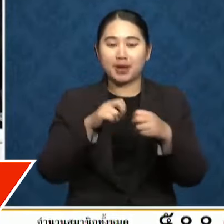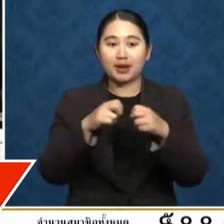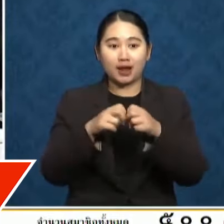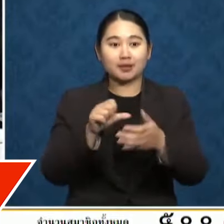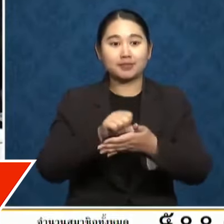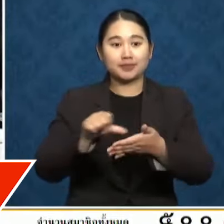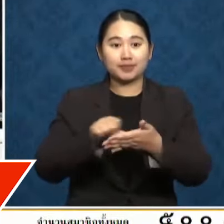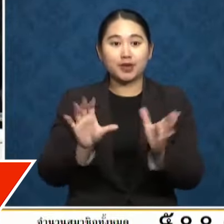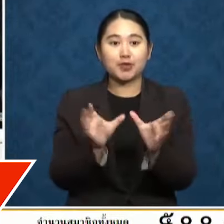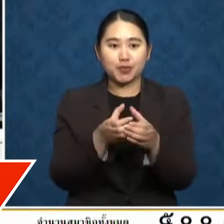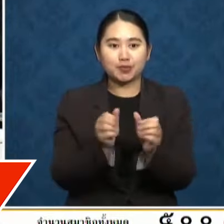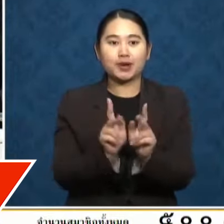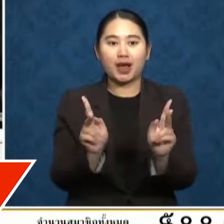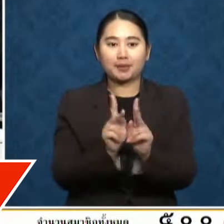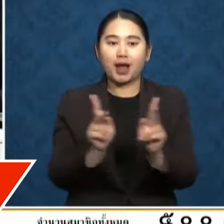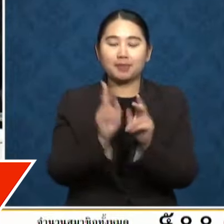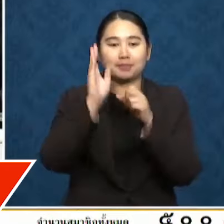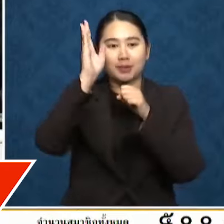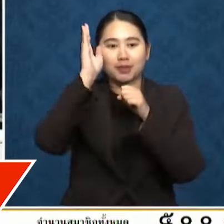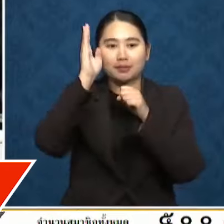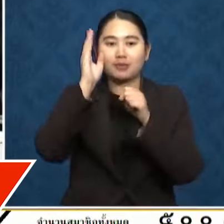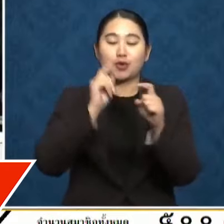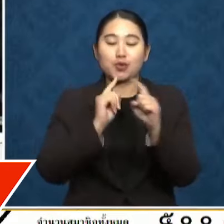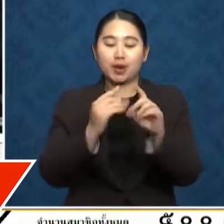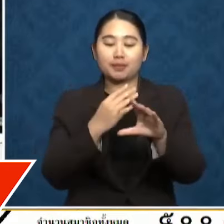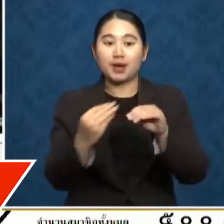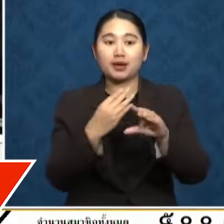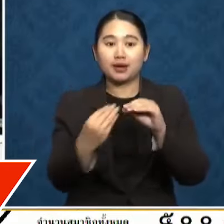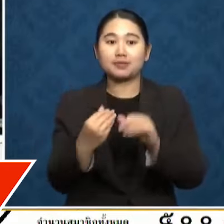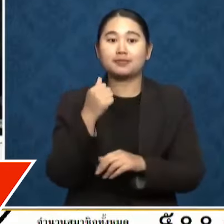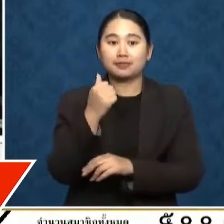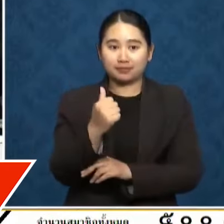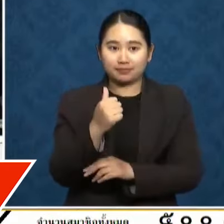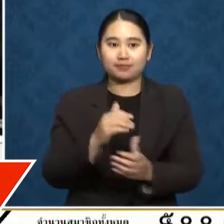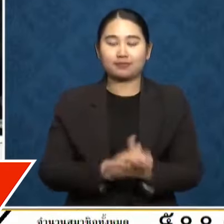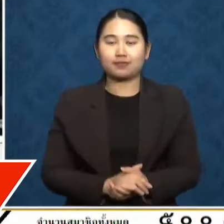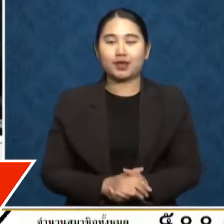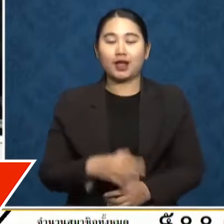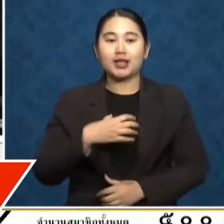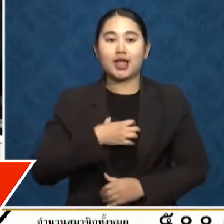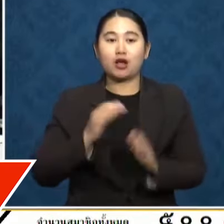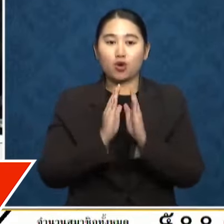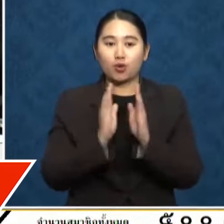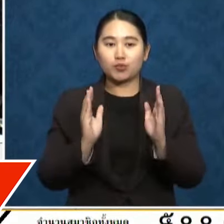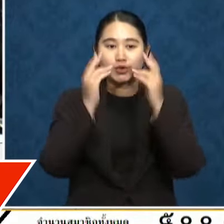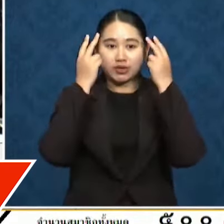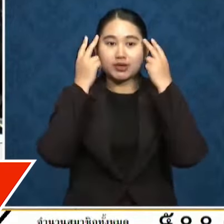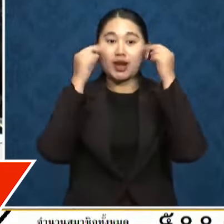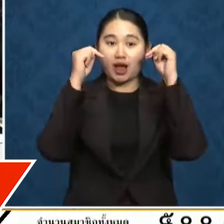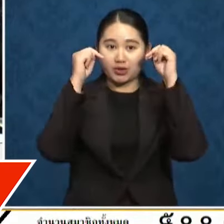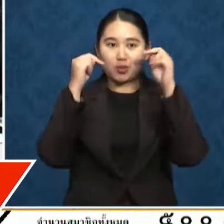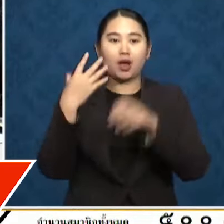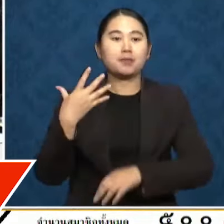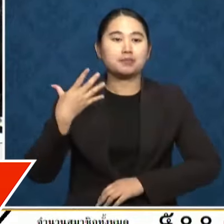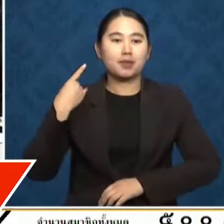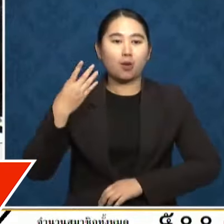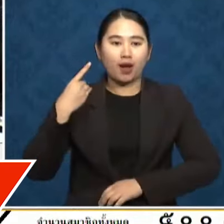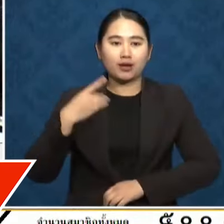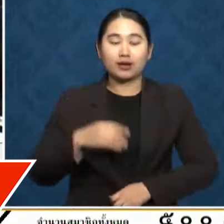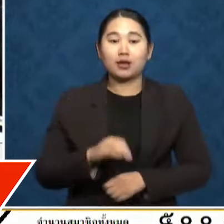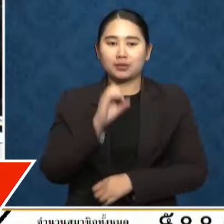นขั้นกรรมฐ Metalแปรยัติได้ดฉันอยากขอขอบคุณท่านในยกรฐมัฬรีที่เมื่หวาน